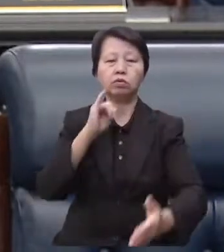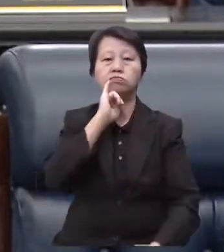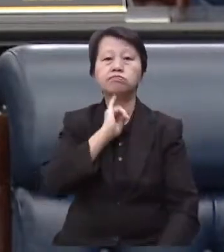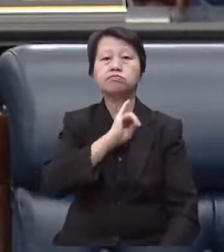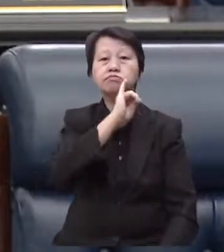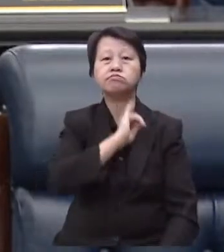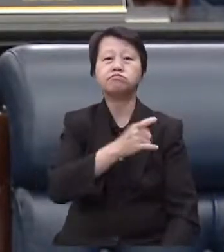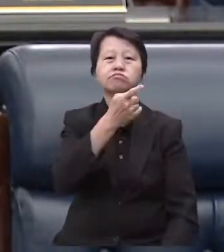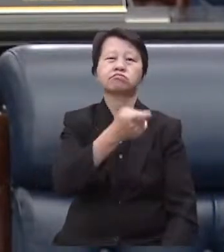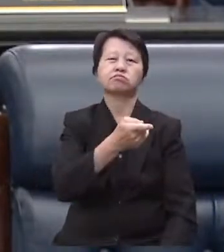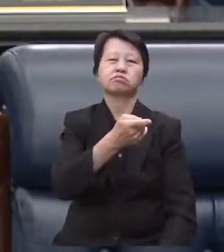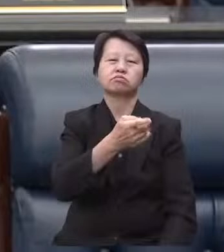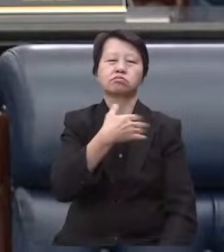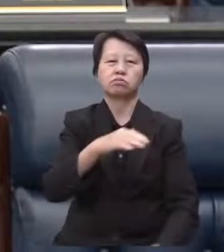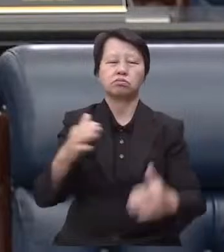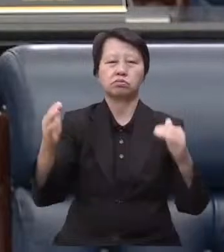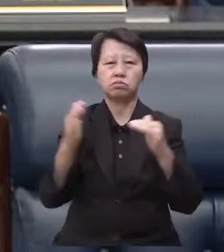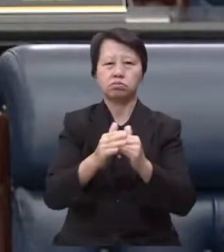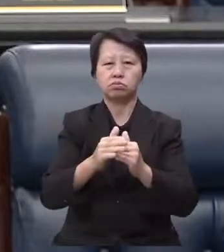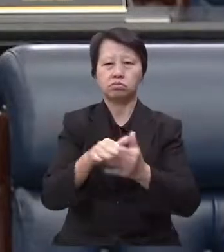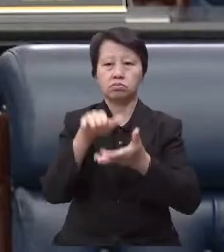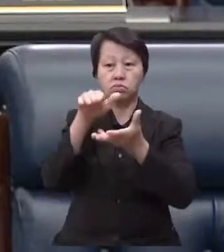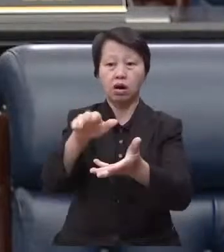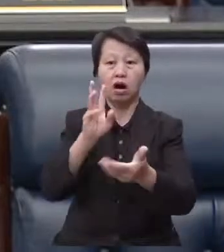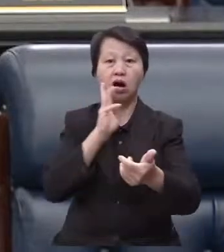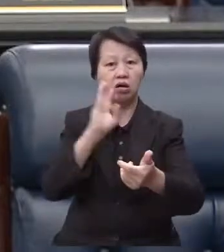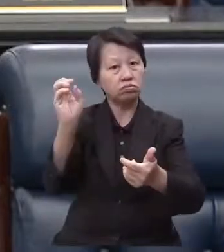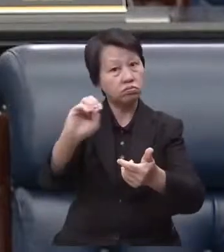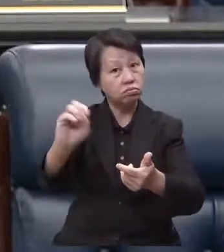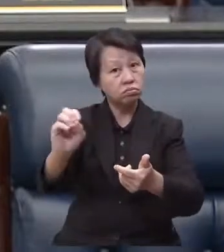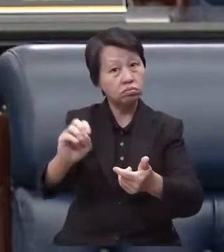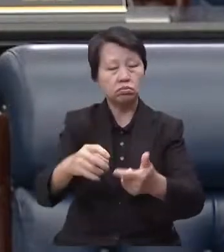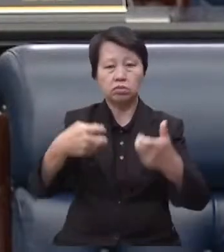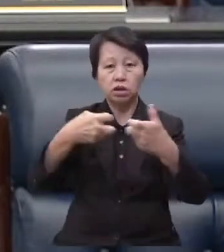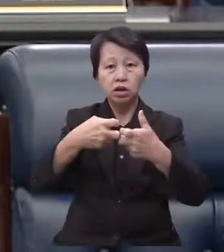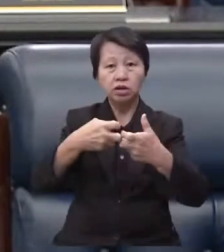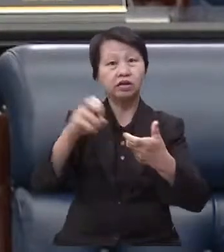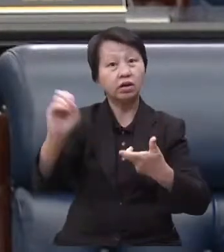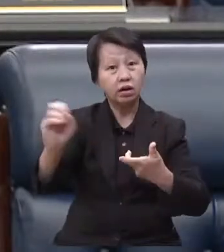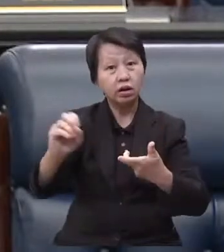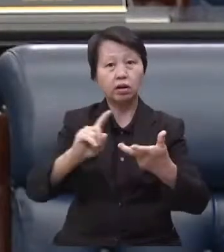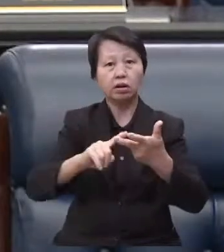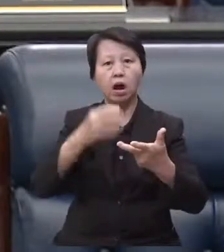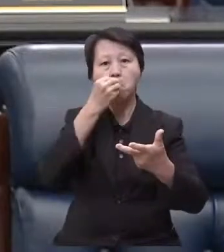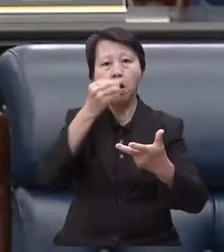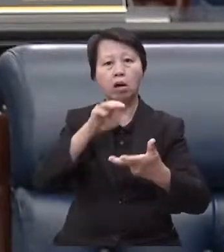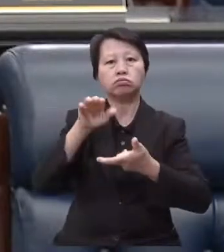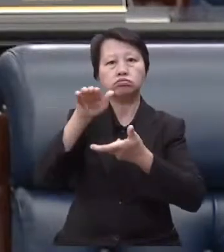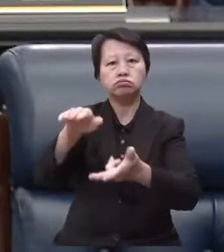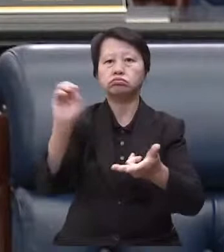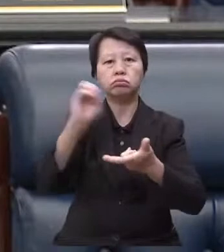Zionis, termasuk menyekat bekalan asas air, elektrik dan makanan.